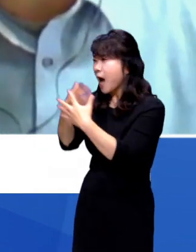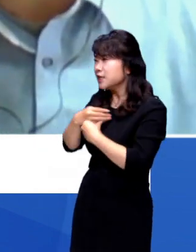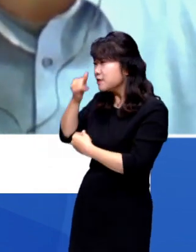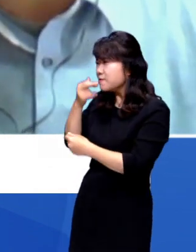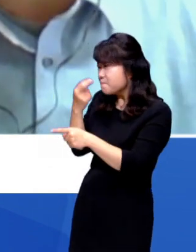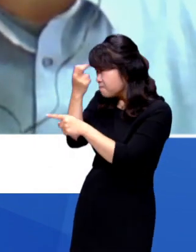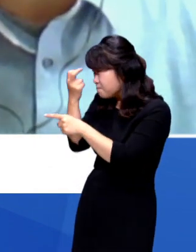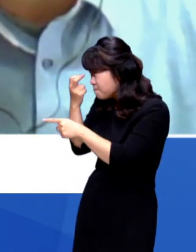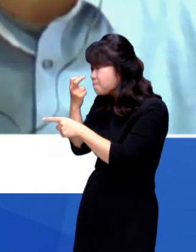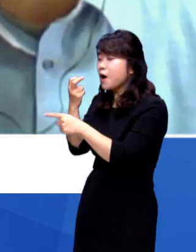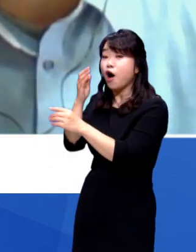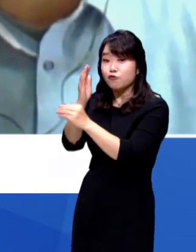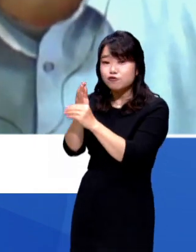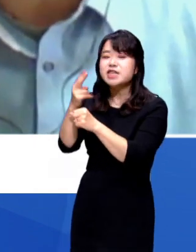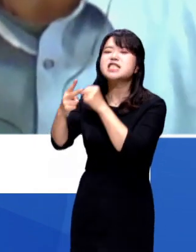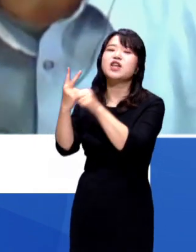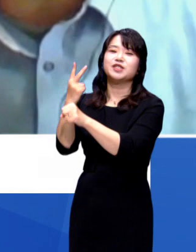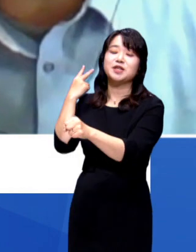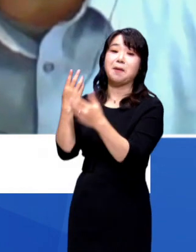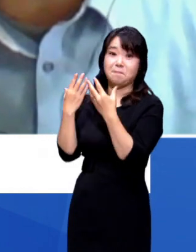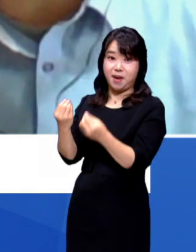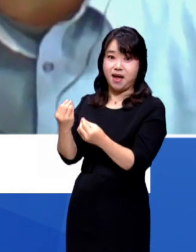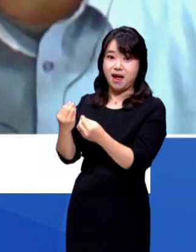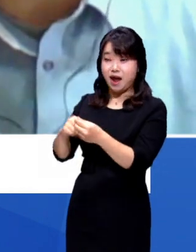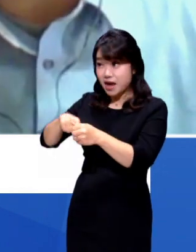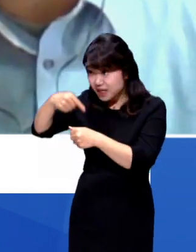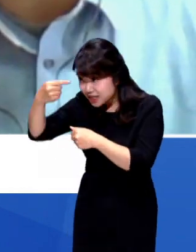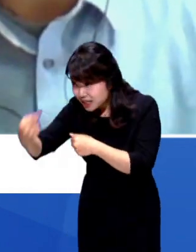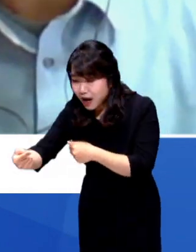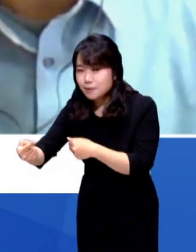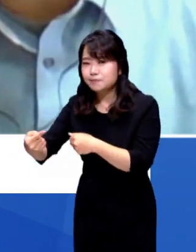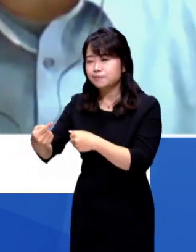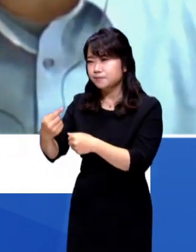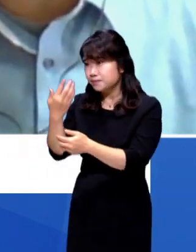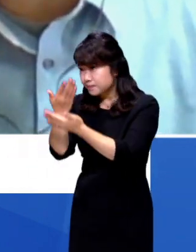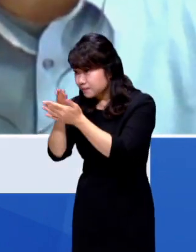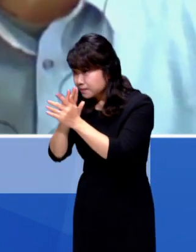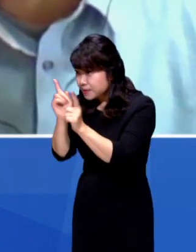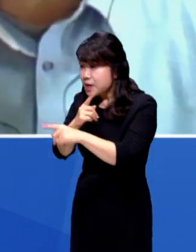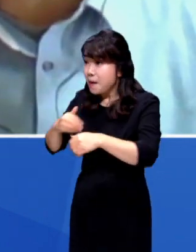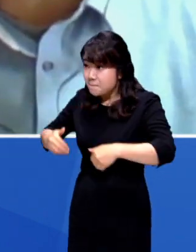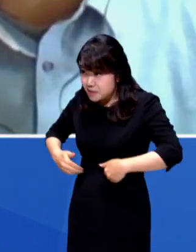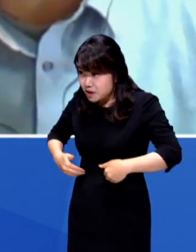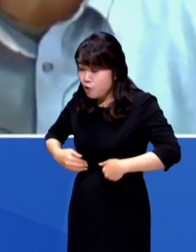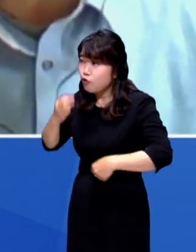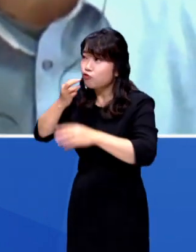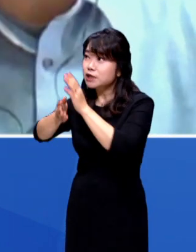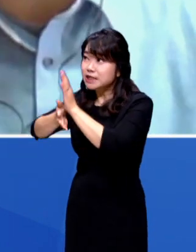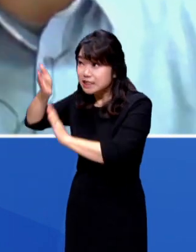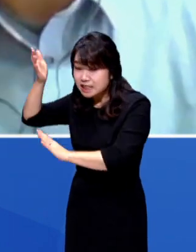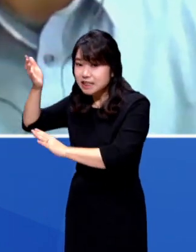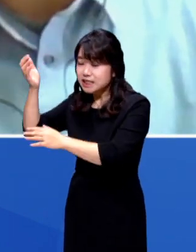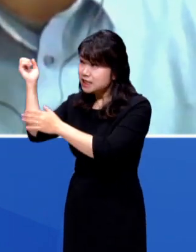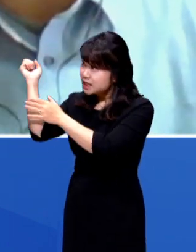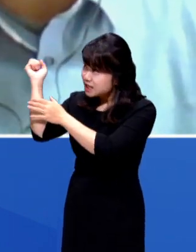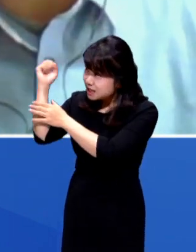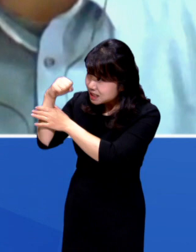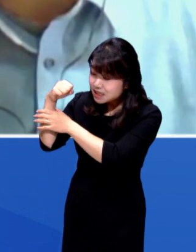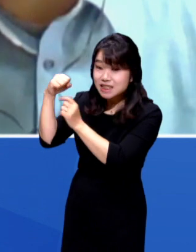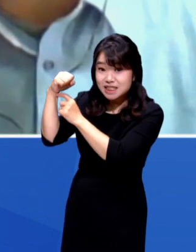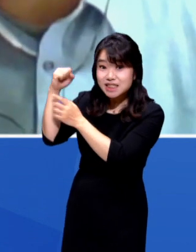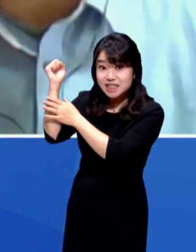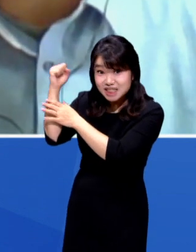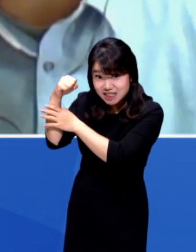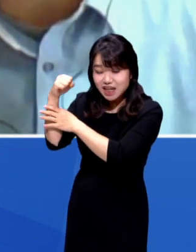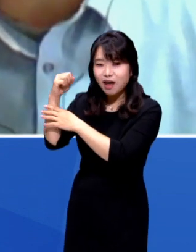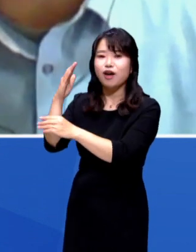전에 통과해서 지금은 정비구역 지정에 이제 도달해 있고요. 네. 10월 달에 한 아파트가